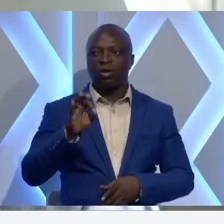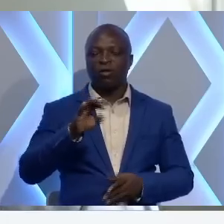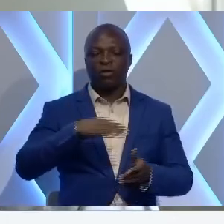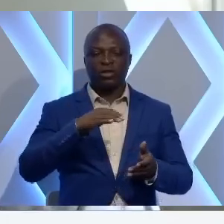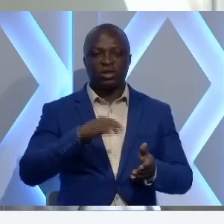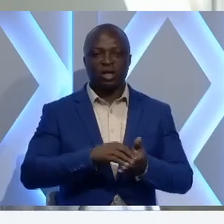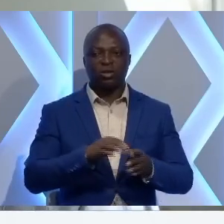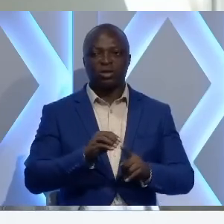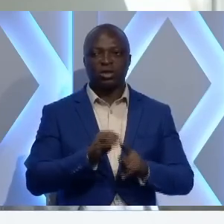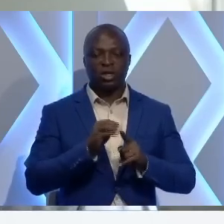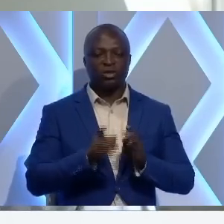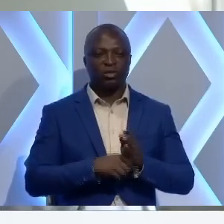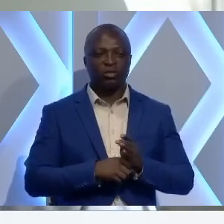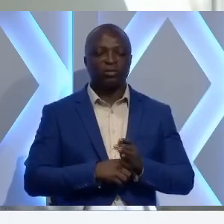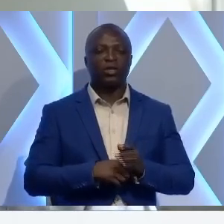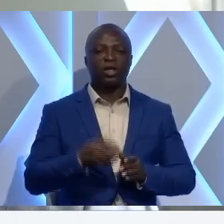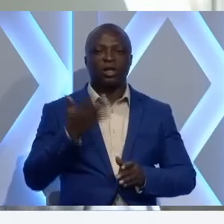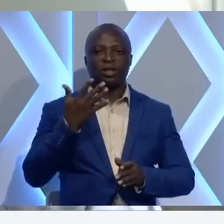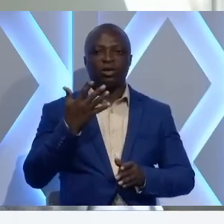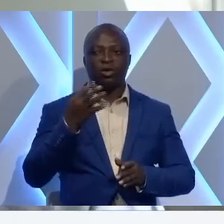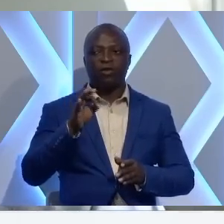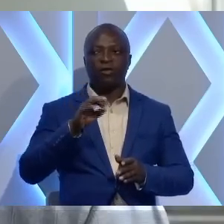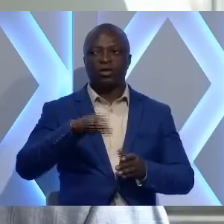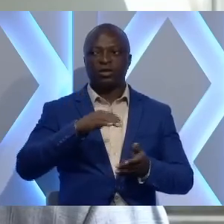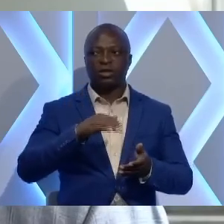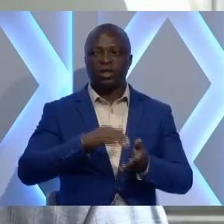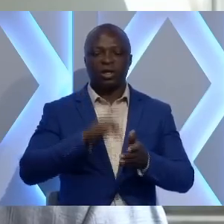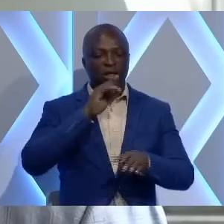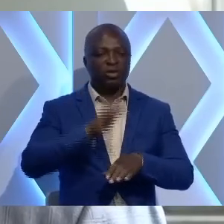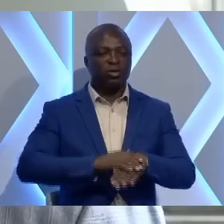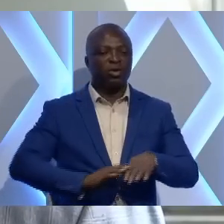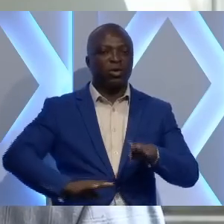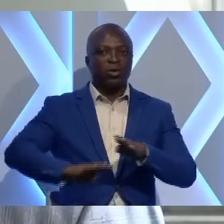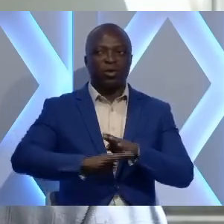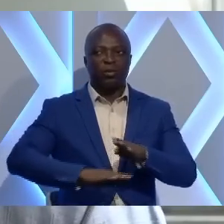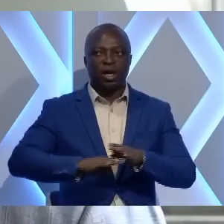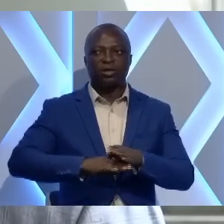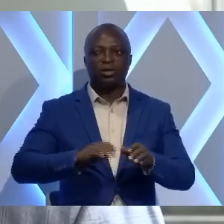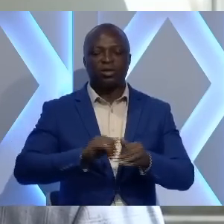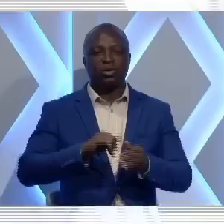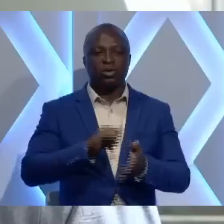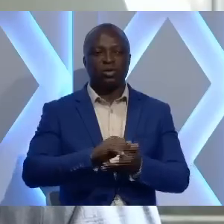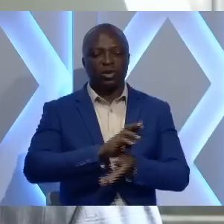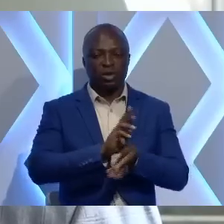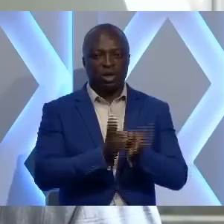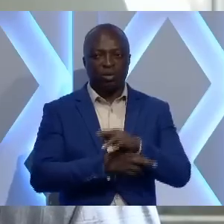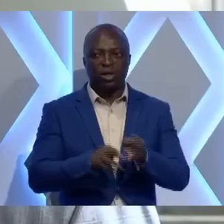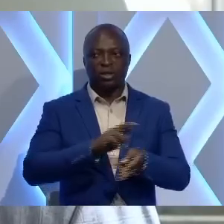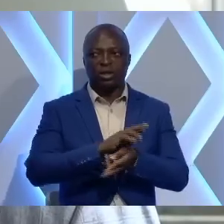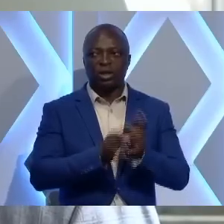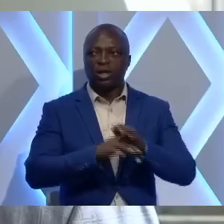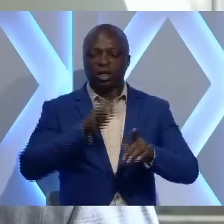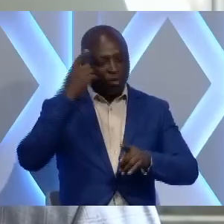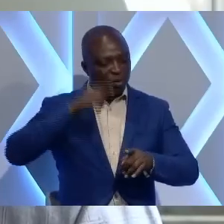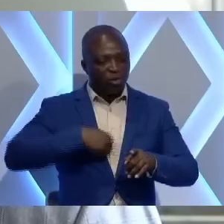spécialisation. Et ces 9 centres de spécialisation étaient sur une base de spéculation. Il était question pour